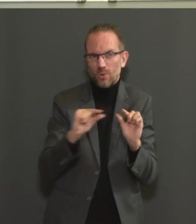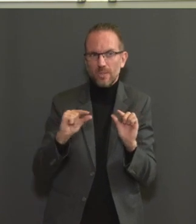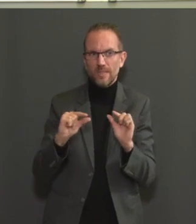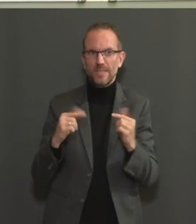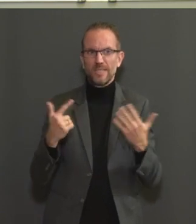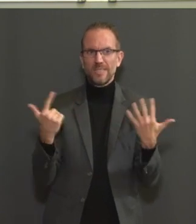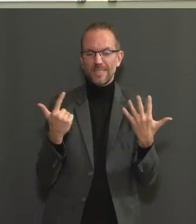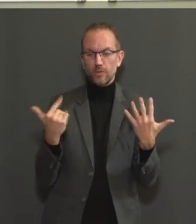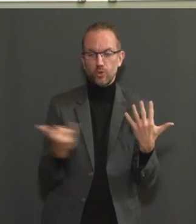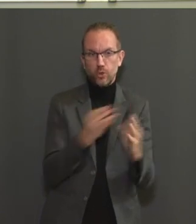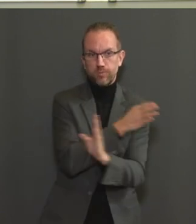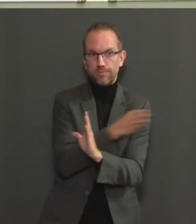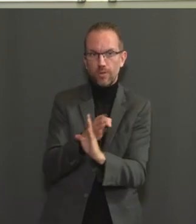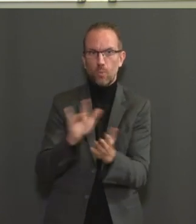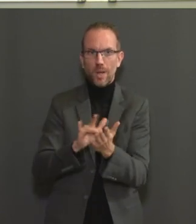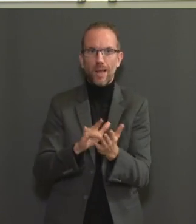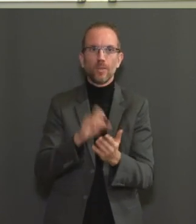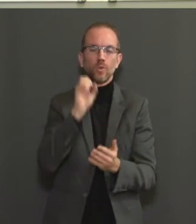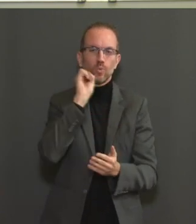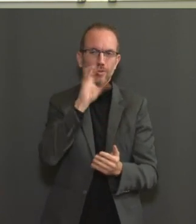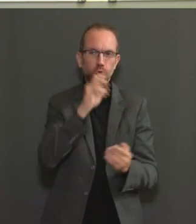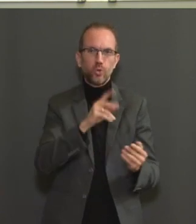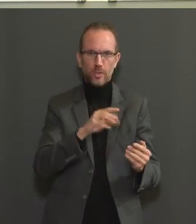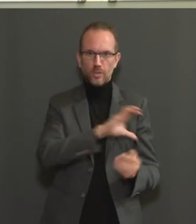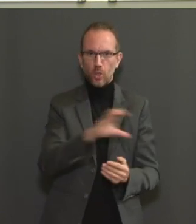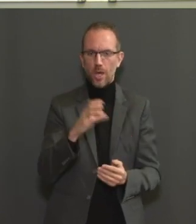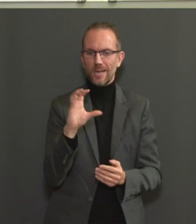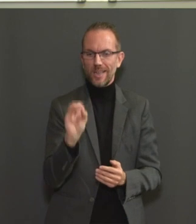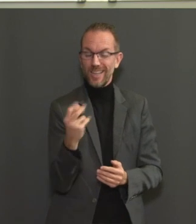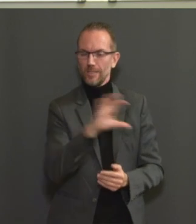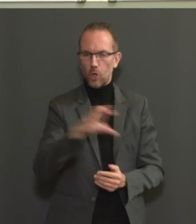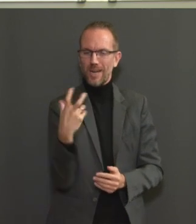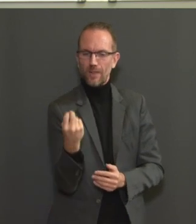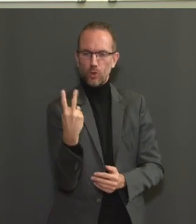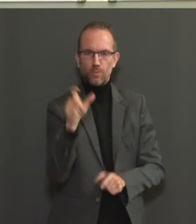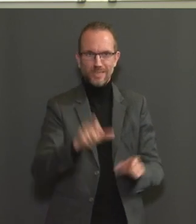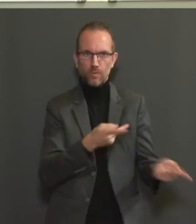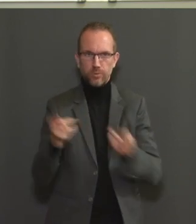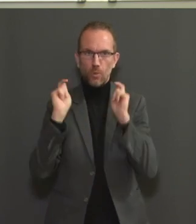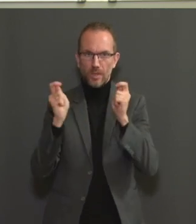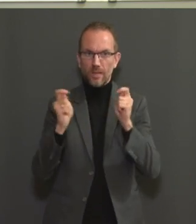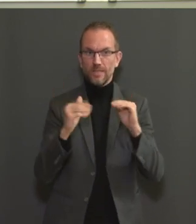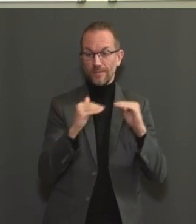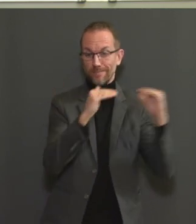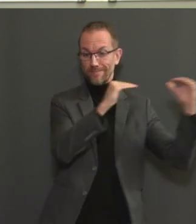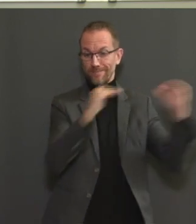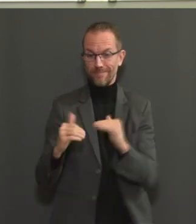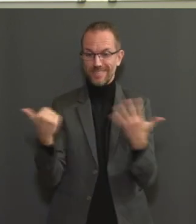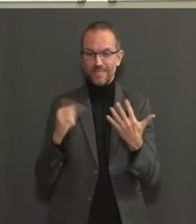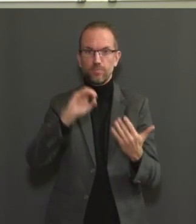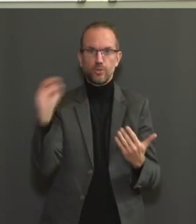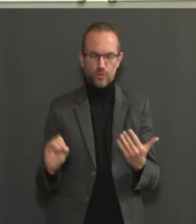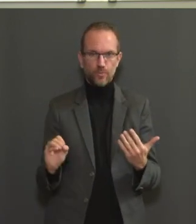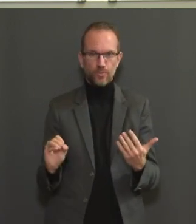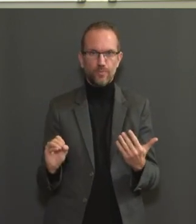moyenne 182 nouvelles admissions par jour, ce qui est 6% de moins que sur base de la semaine précédente.